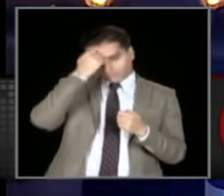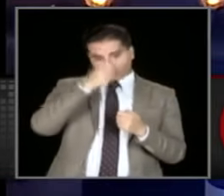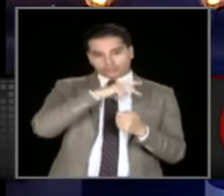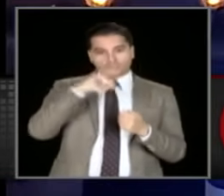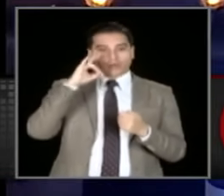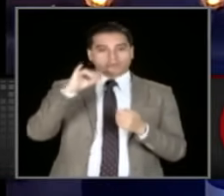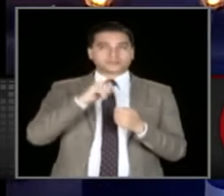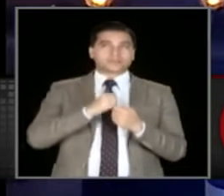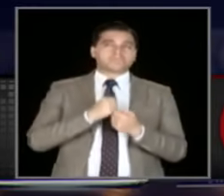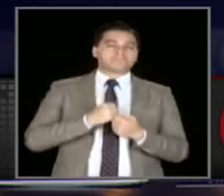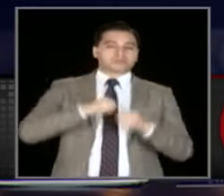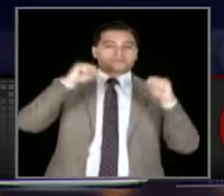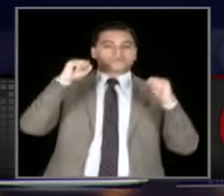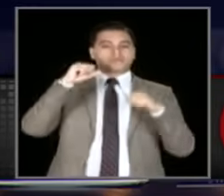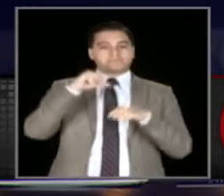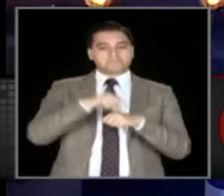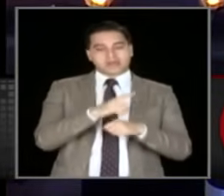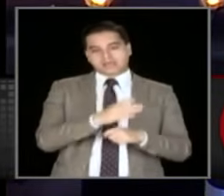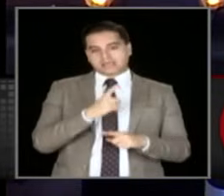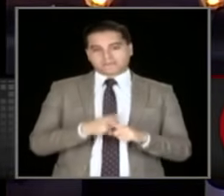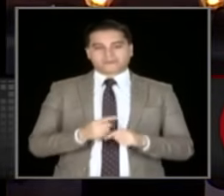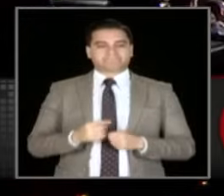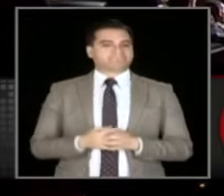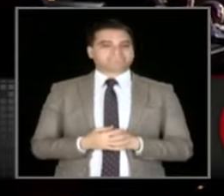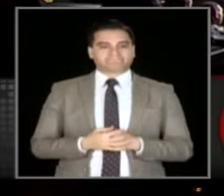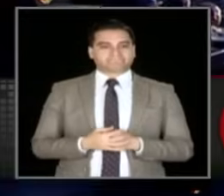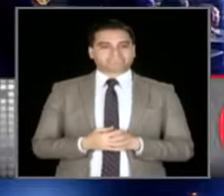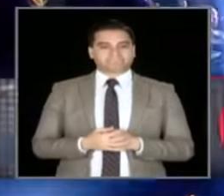2850 متر. البدري، إجابة خاطئة.